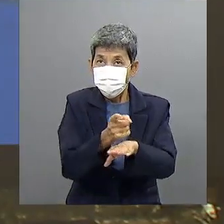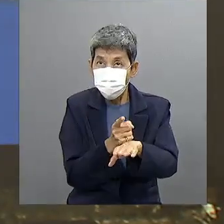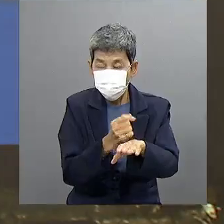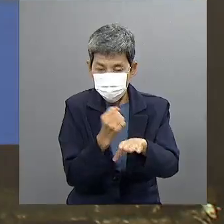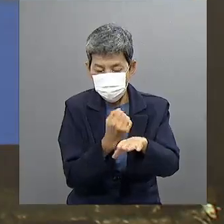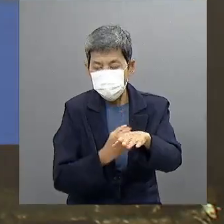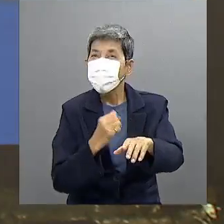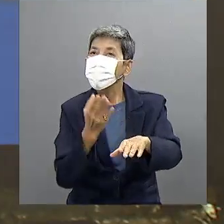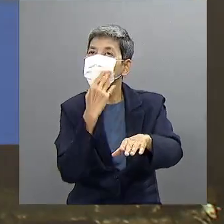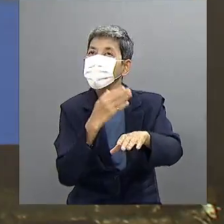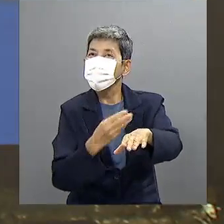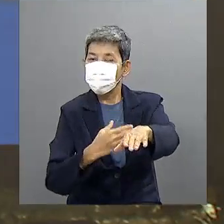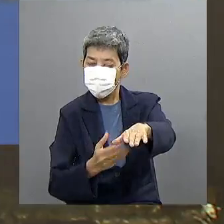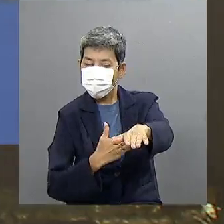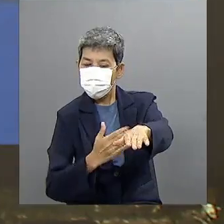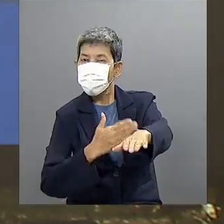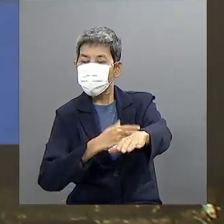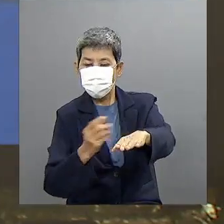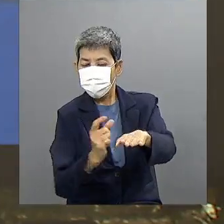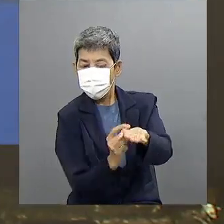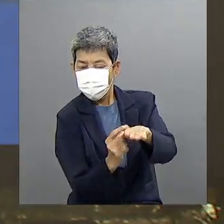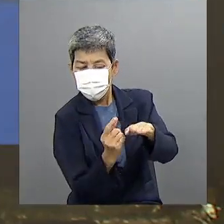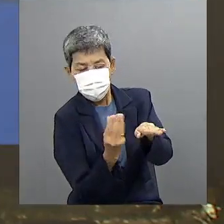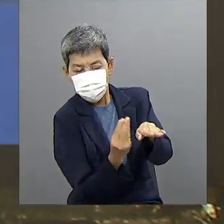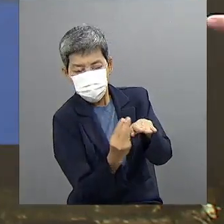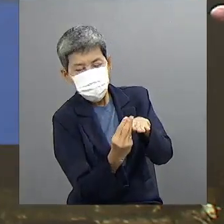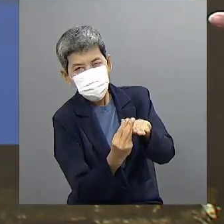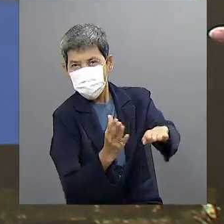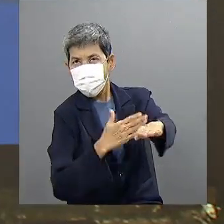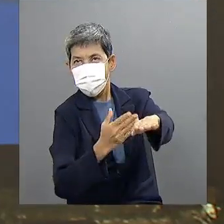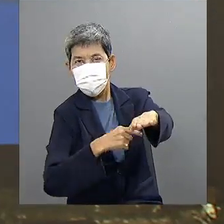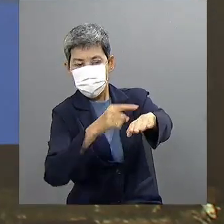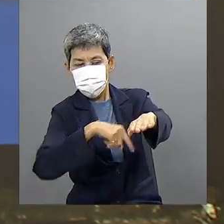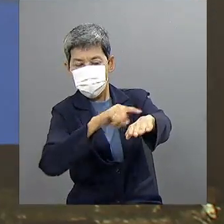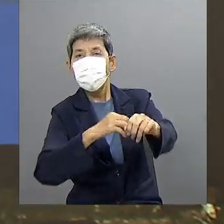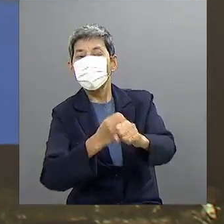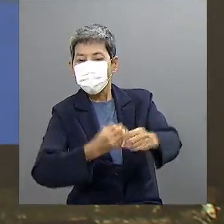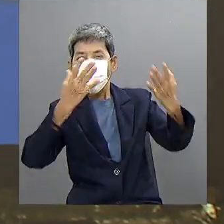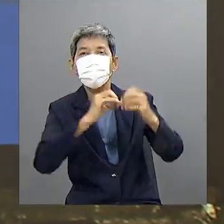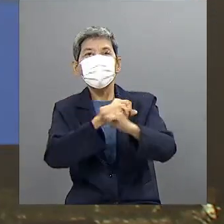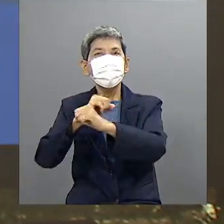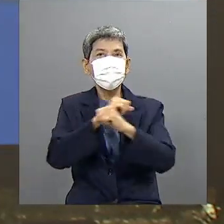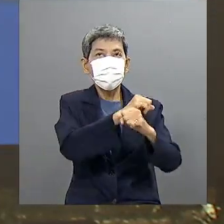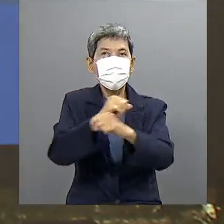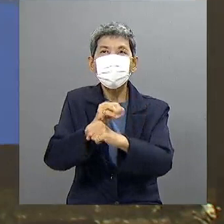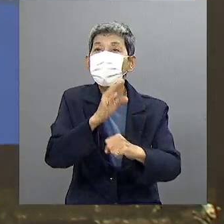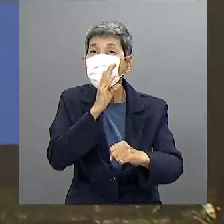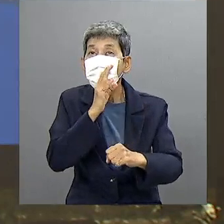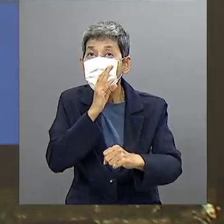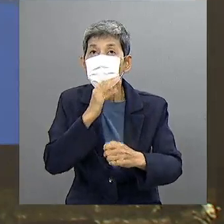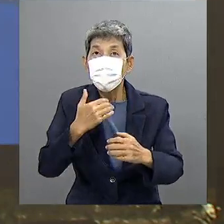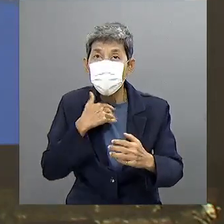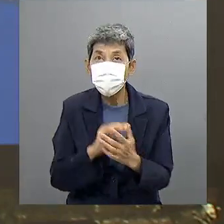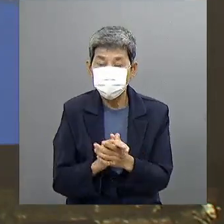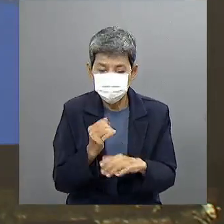ณช่องด้านหลังแล้วคุณผู้ชมที่มีประตูปิดมิดชิดนะคะป้องกันการระเบิดดังนั้นถ้าเกิดความผิดพลาดความเสียห